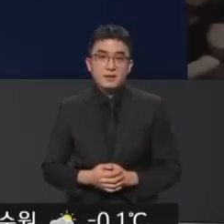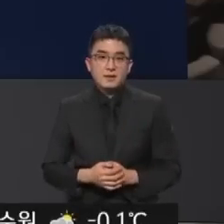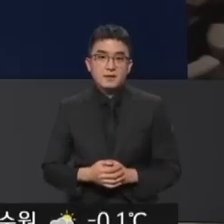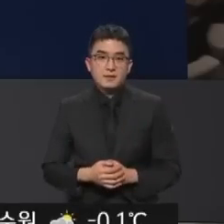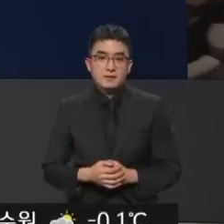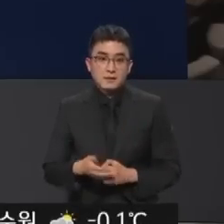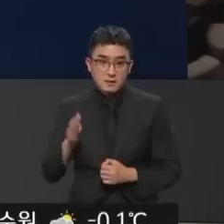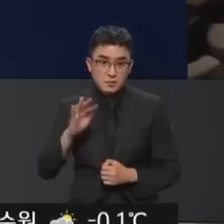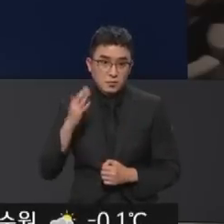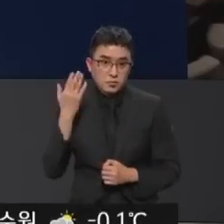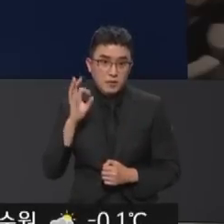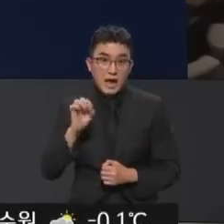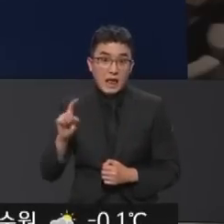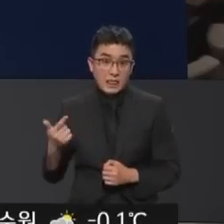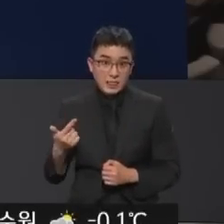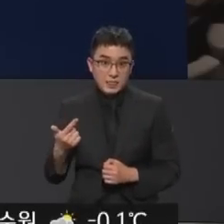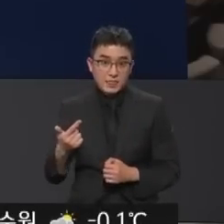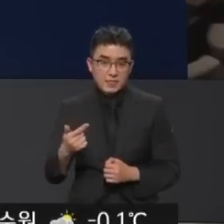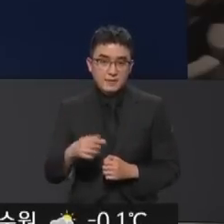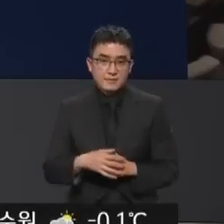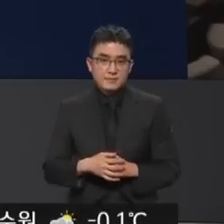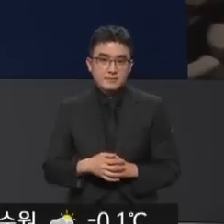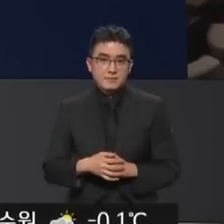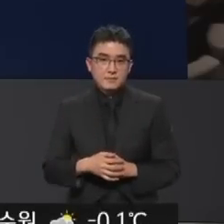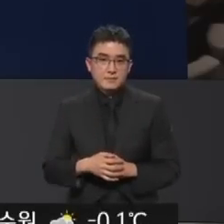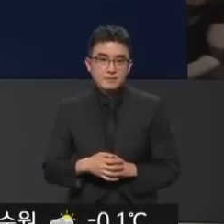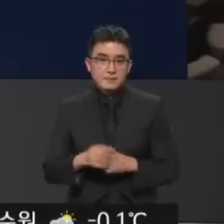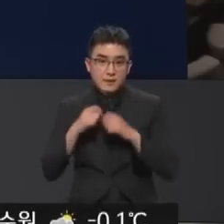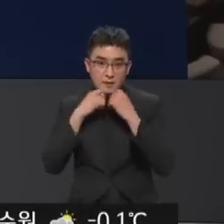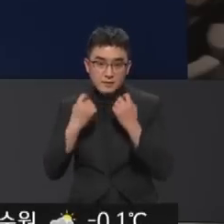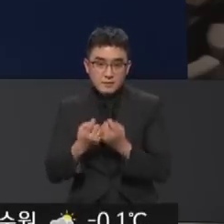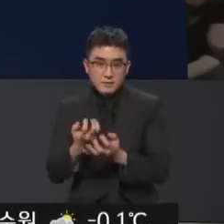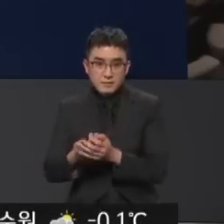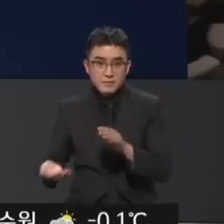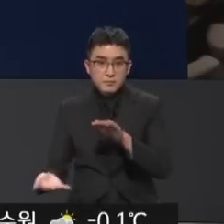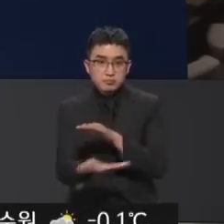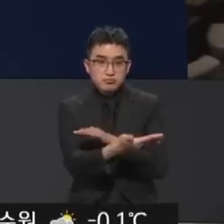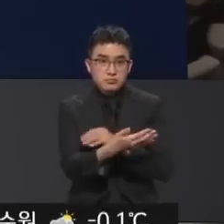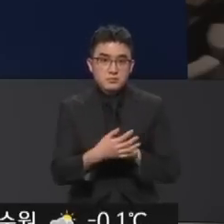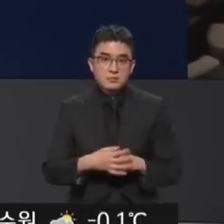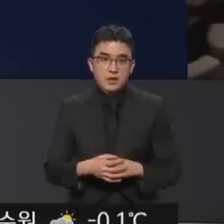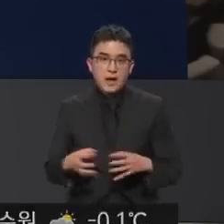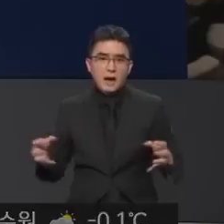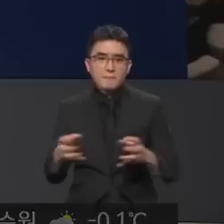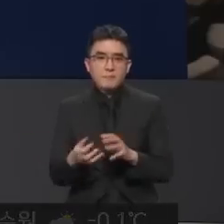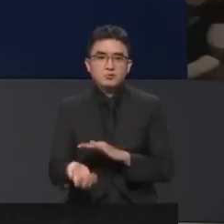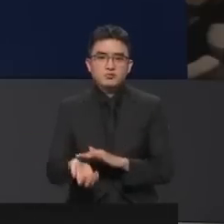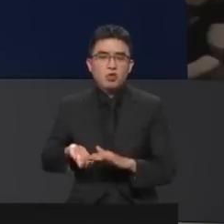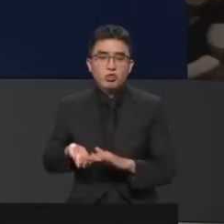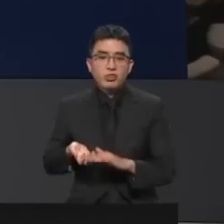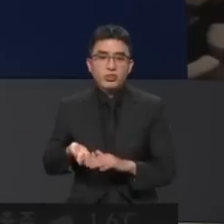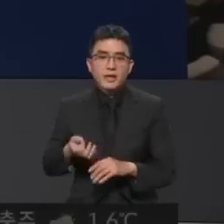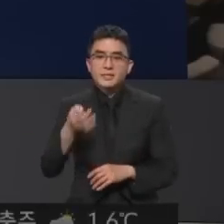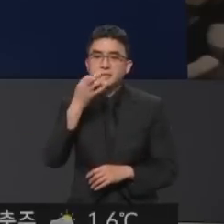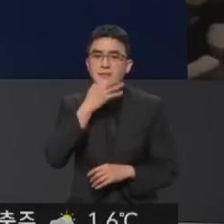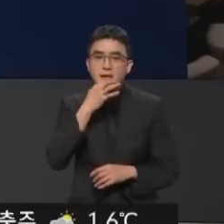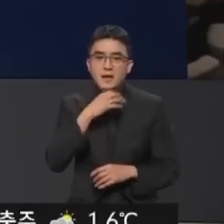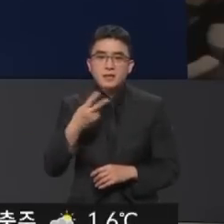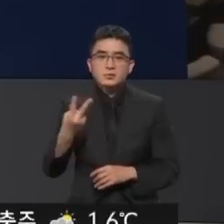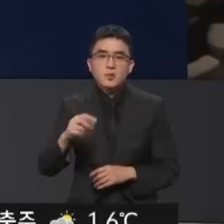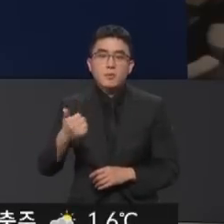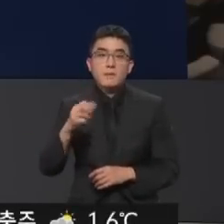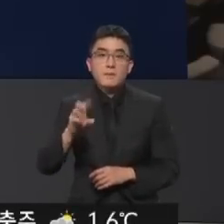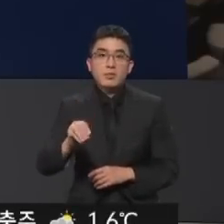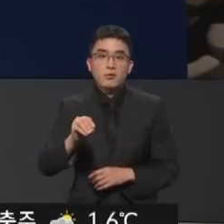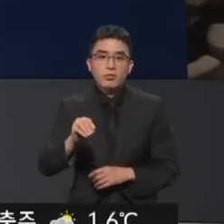최근에 안 의원이 개인 명의의 공문을 당에 보내서 국민의당이 합당하기 전까지 발생했던